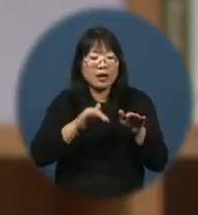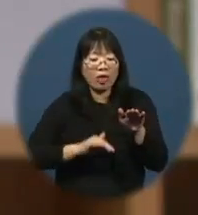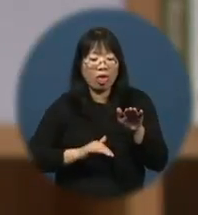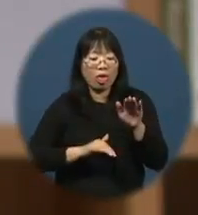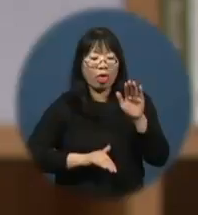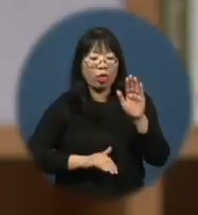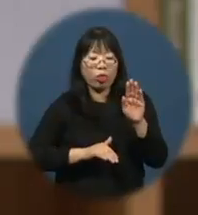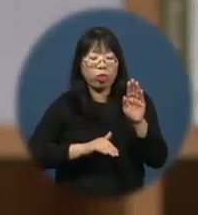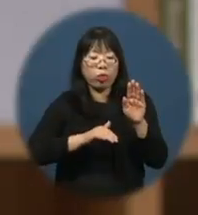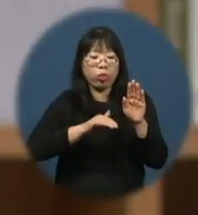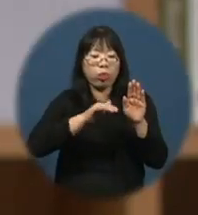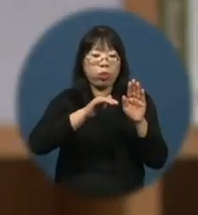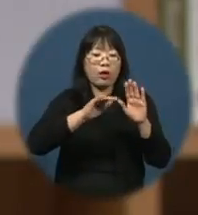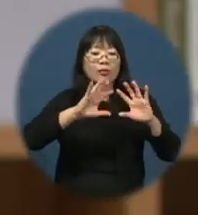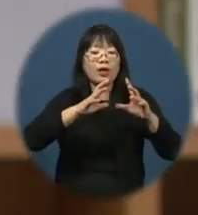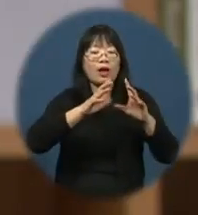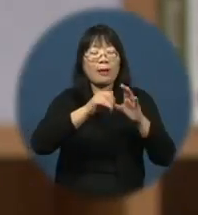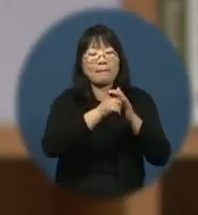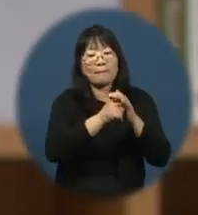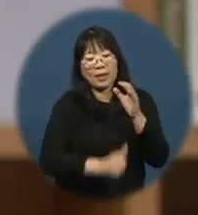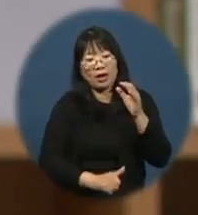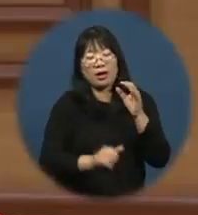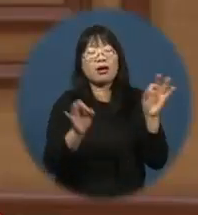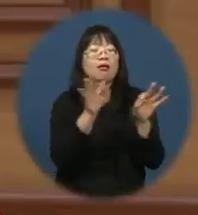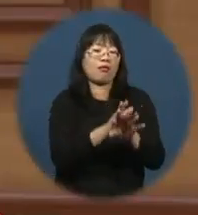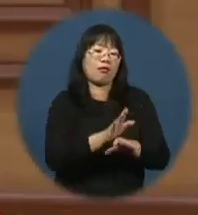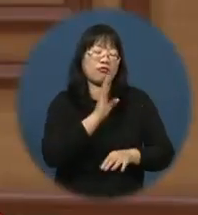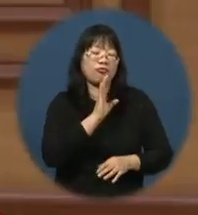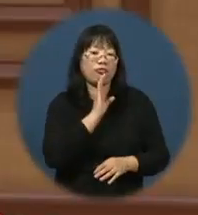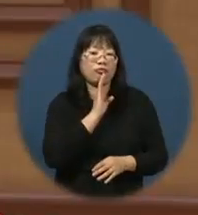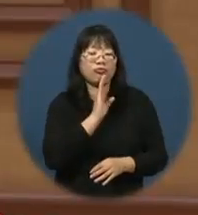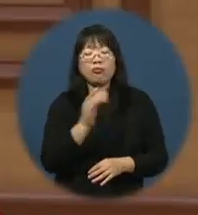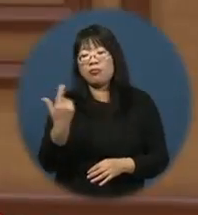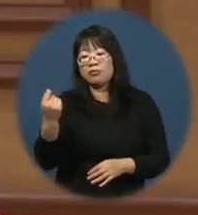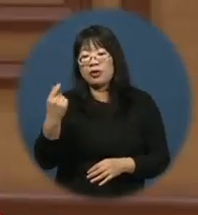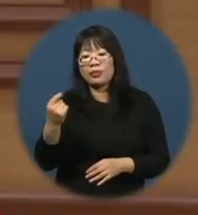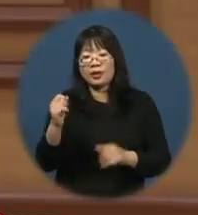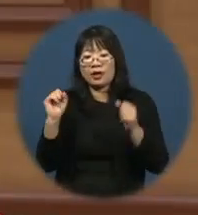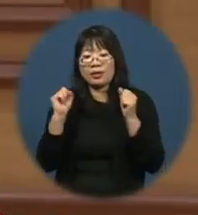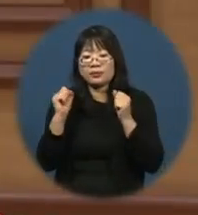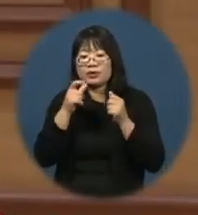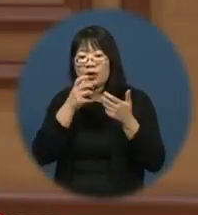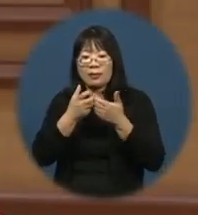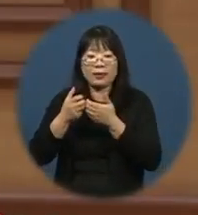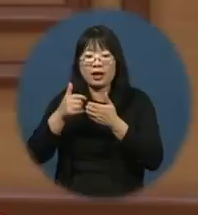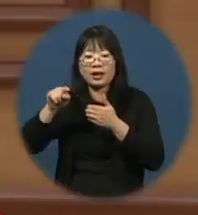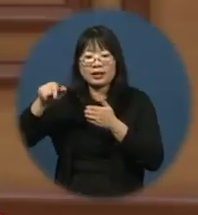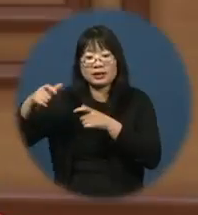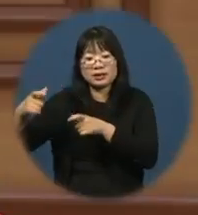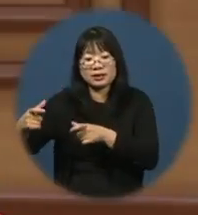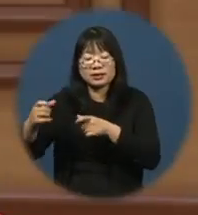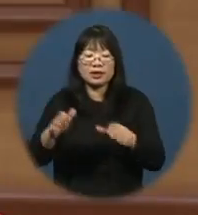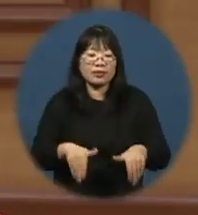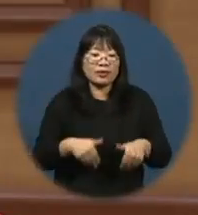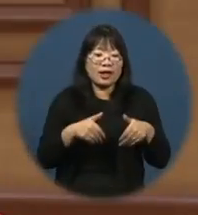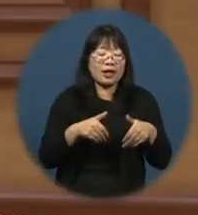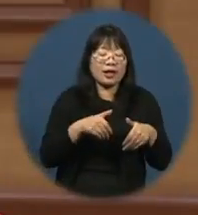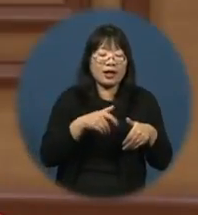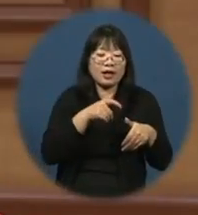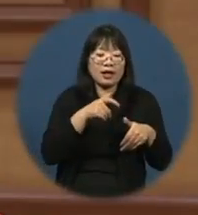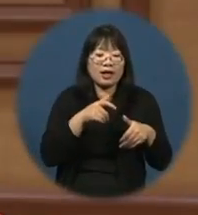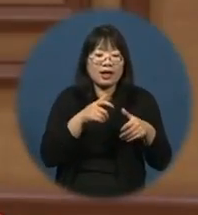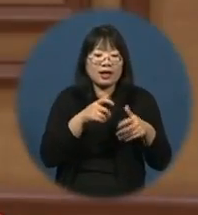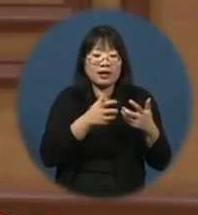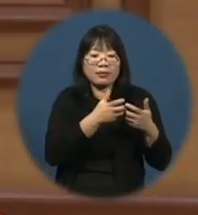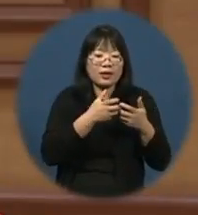나라가 없어진다면서요? 그렇죠. 해수면 상승이 북극의 해빙이라든지 남극의 대륙에